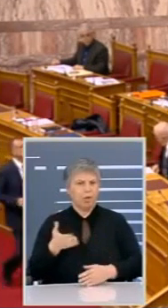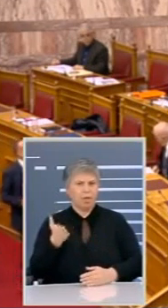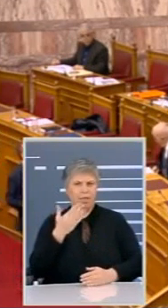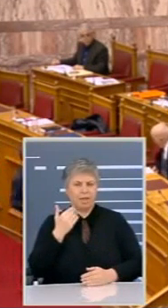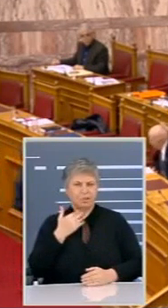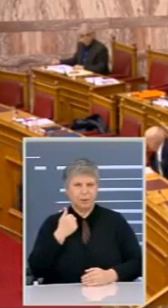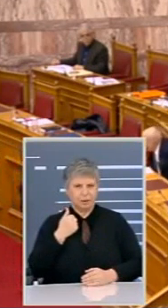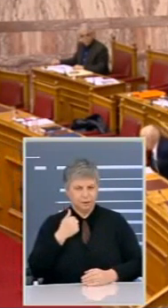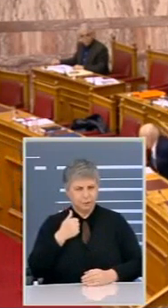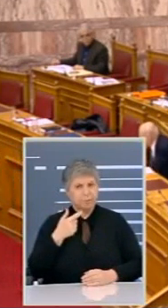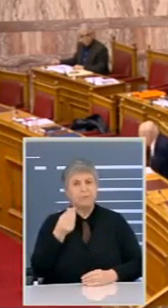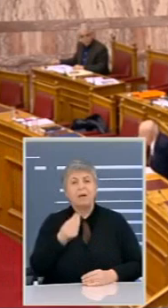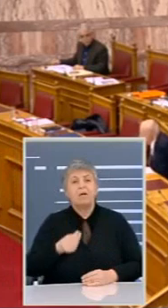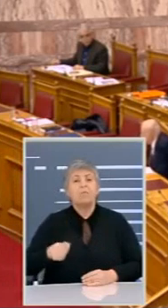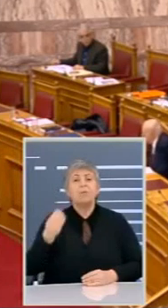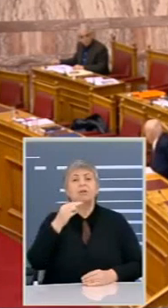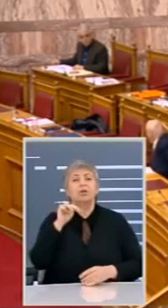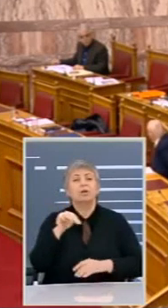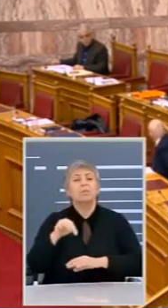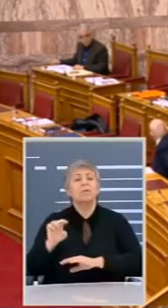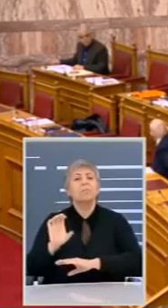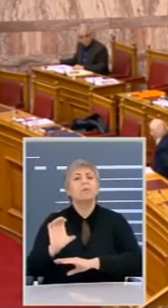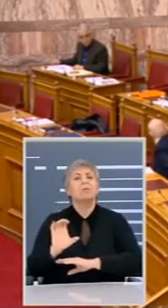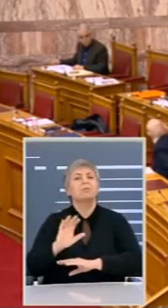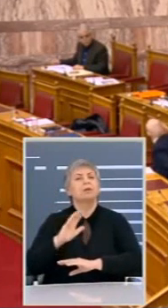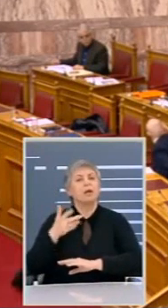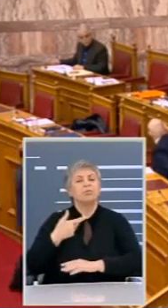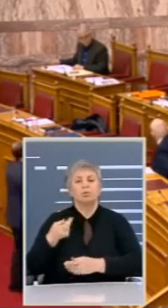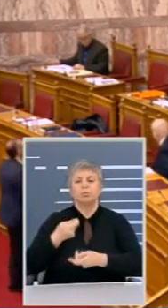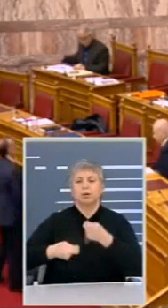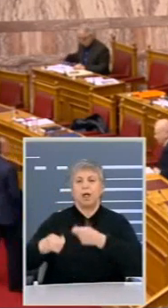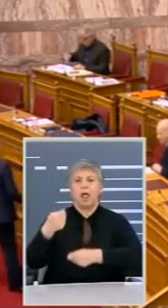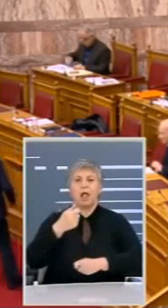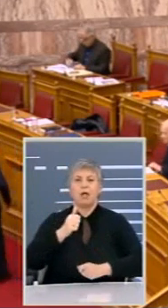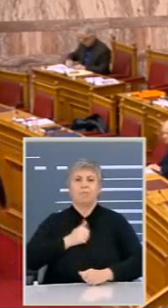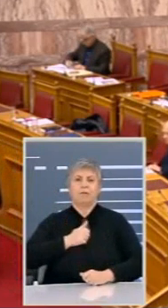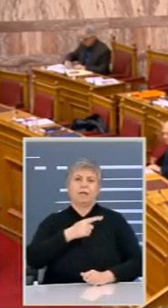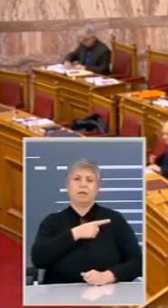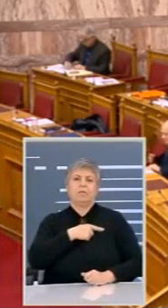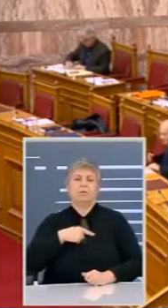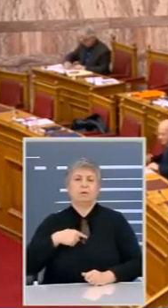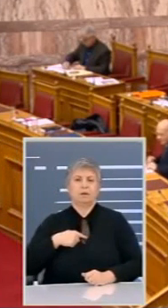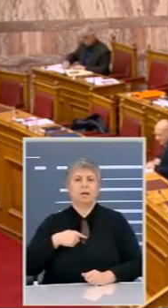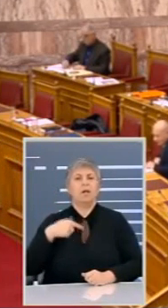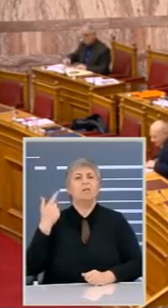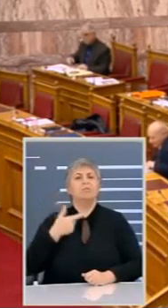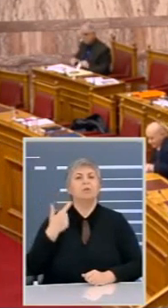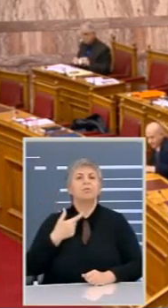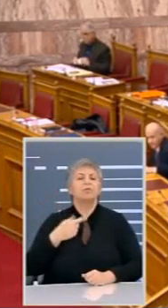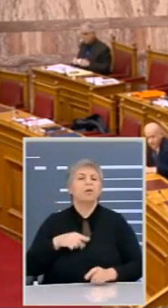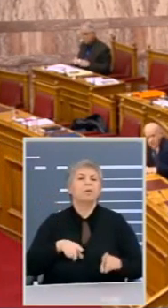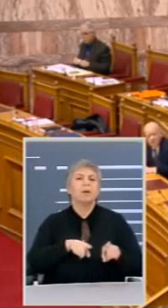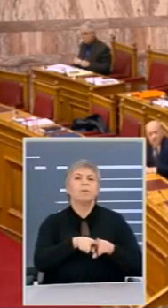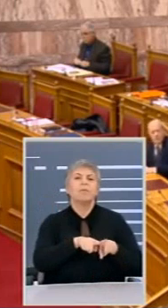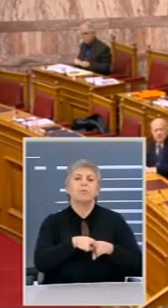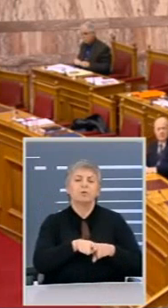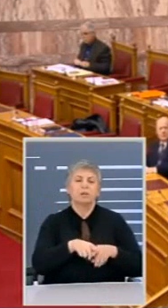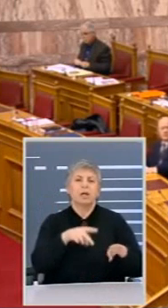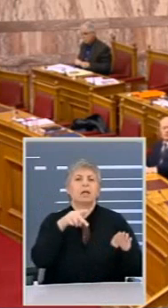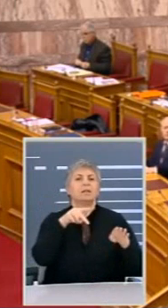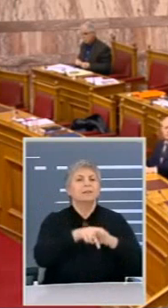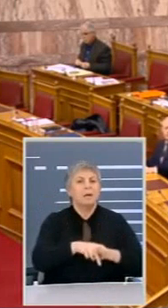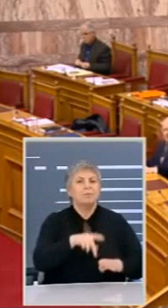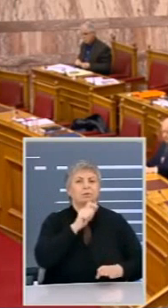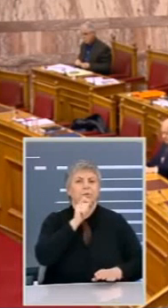Η πλειοψηφία των μέσων μαζικής ενημέρωσης ανήκει σε επιχειρηματίες που διαπλεκόμενοι με τις τράπεζες και το πολιτικό σύστημα